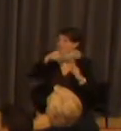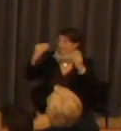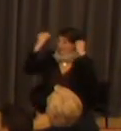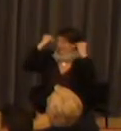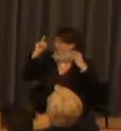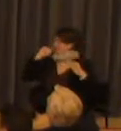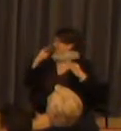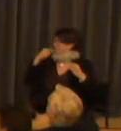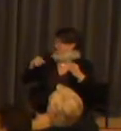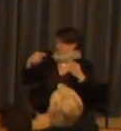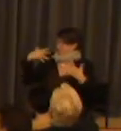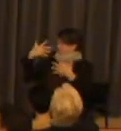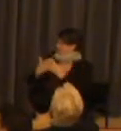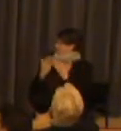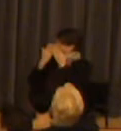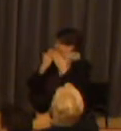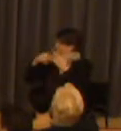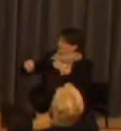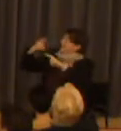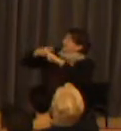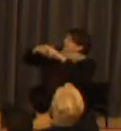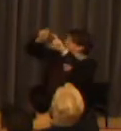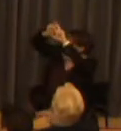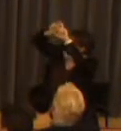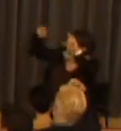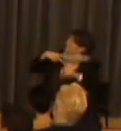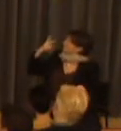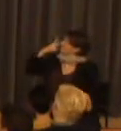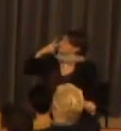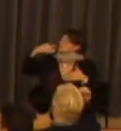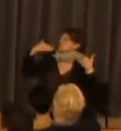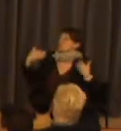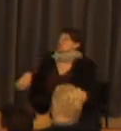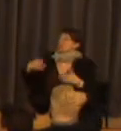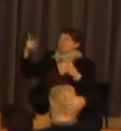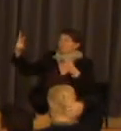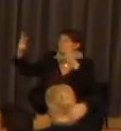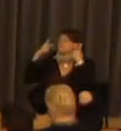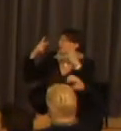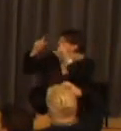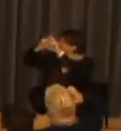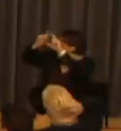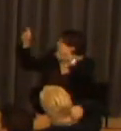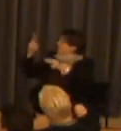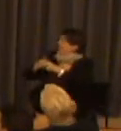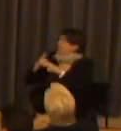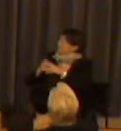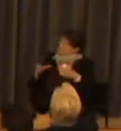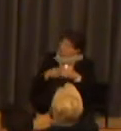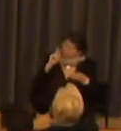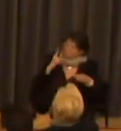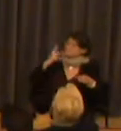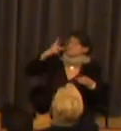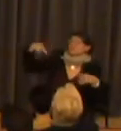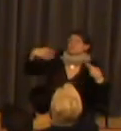Aquest acte de cloenda de la primera promoció del curs d'especialista docent de l'ESC, quan he vist el títol de l'acte he pensat que és molt important,